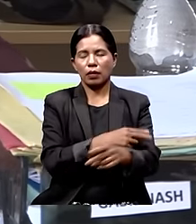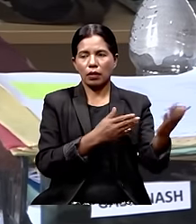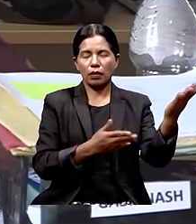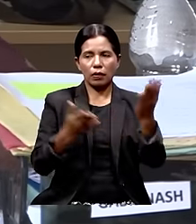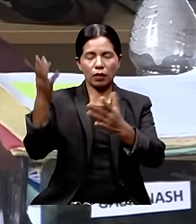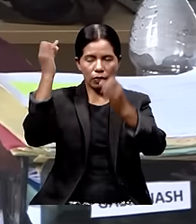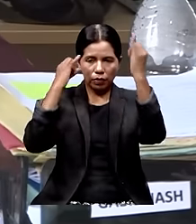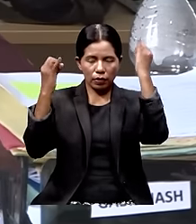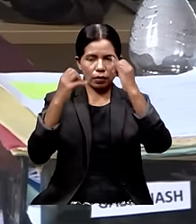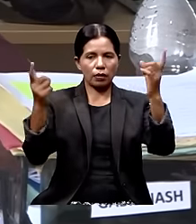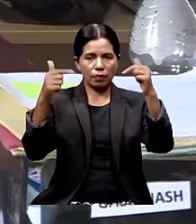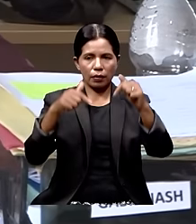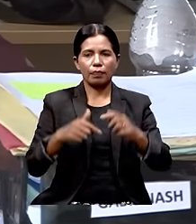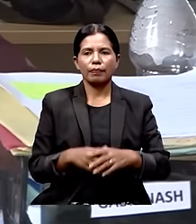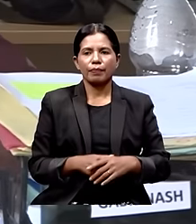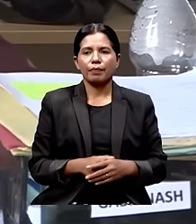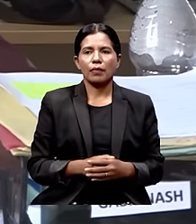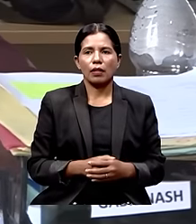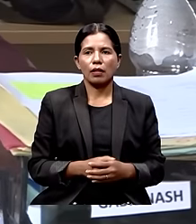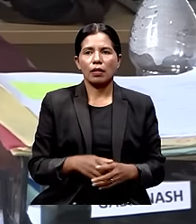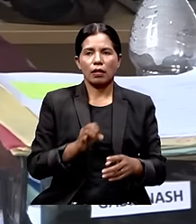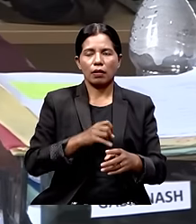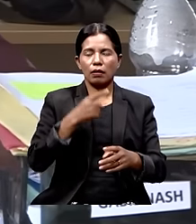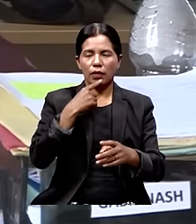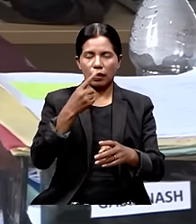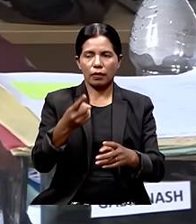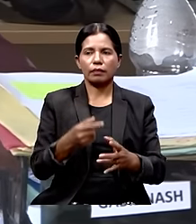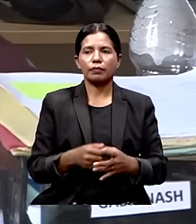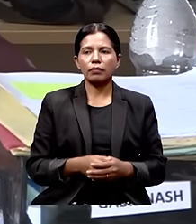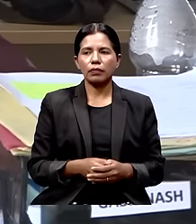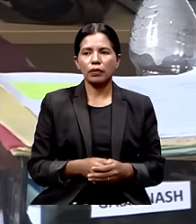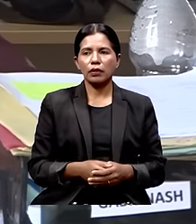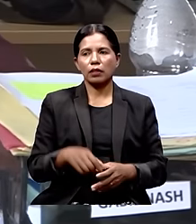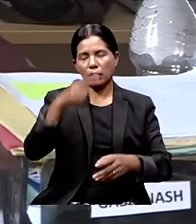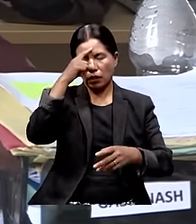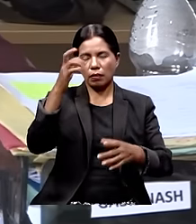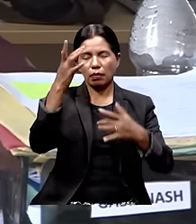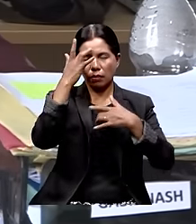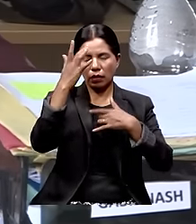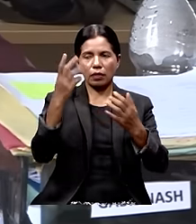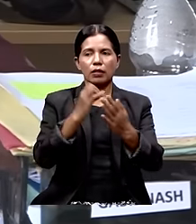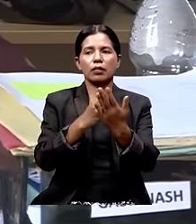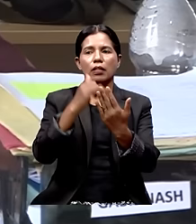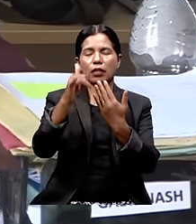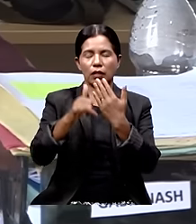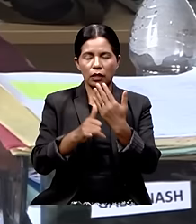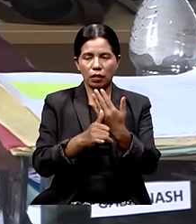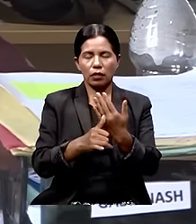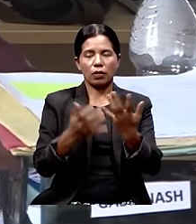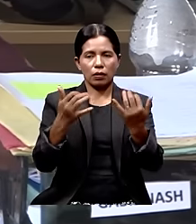informasi ni mah ini. Ni mah dia nak dapat ni. Tama mors, aku orang pun dah lihat sendiri mah tuan ni as lah ni